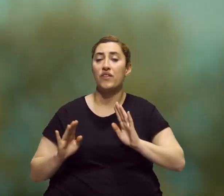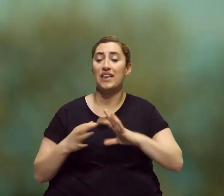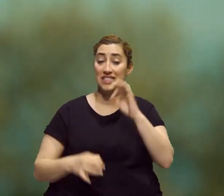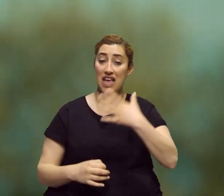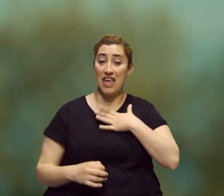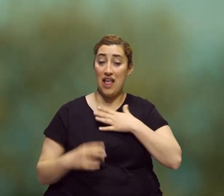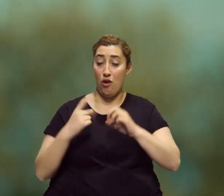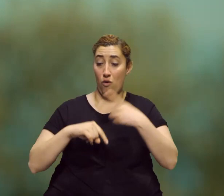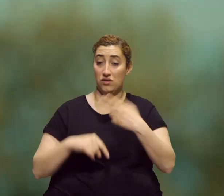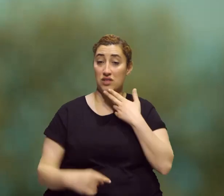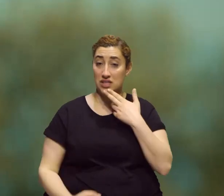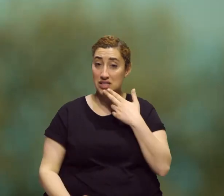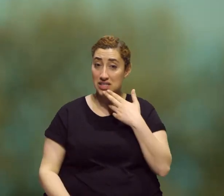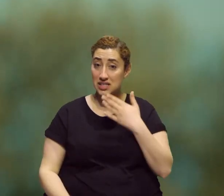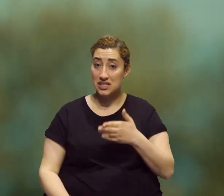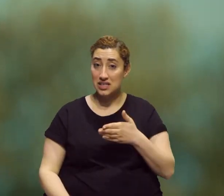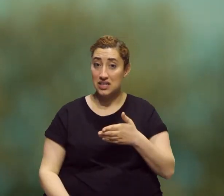İnsan kendi öz kızını